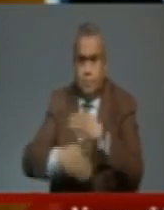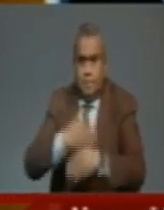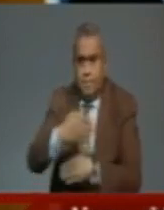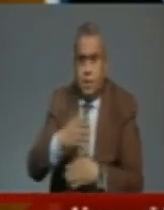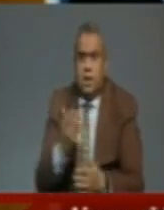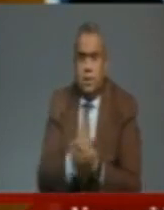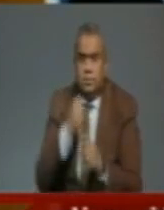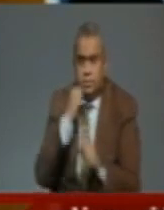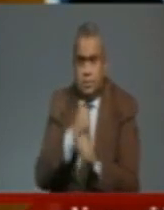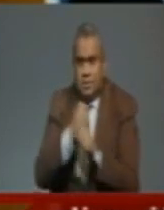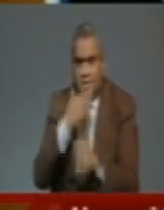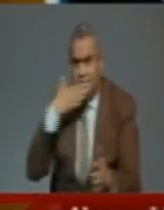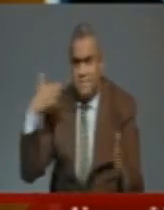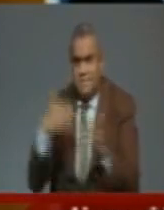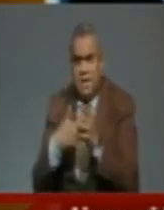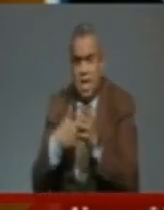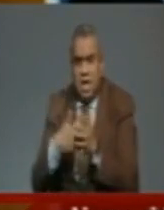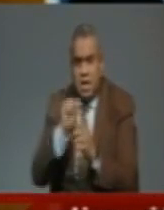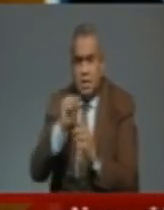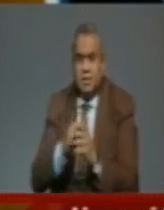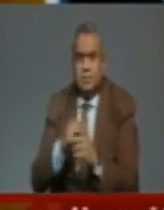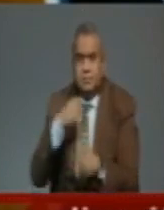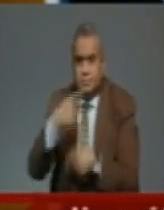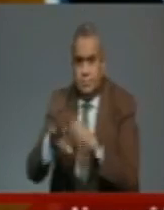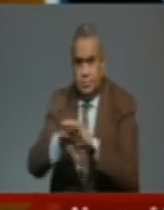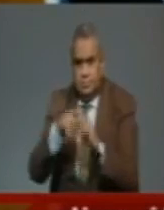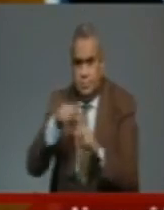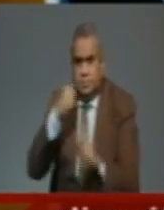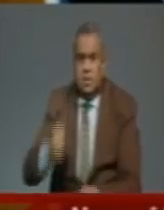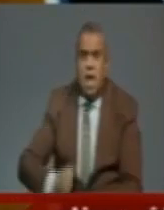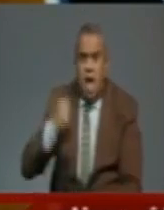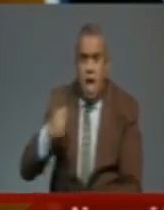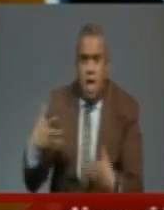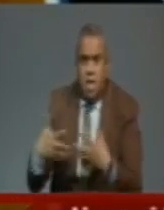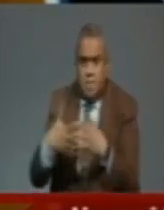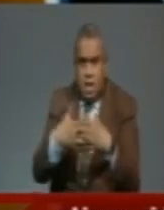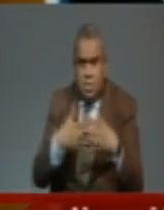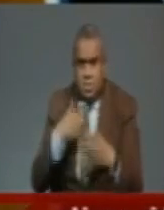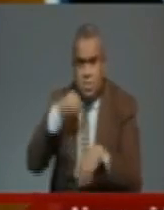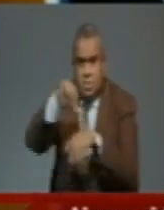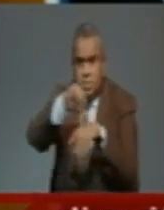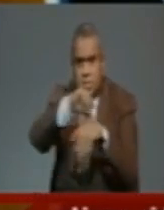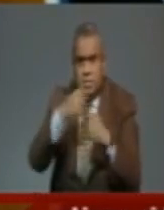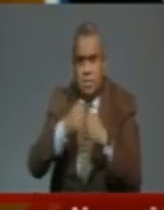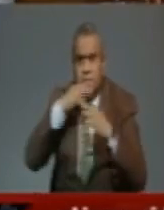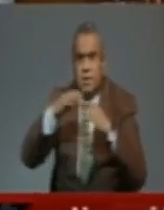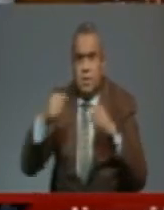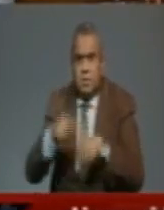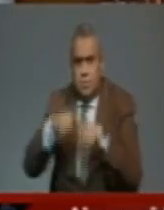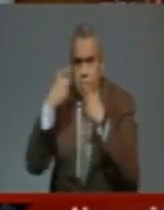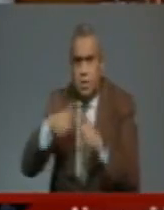الاخر هنا عملنا دلوقتي بننفذ سكك حديديه عشان نربط المحطه بالمينا الجاف في السادس من